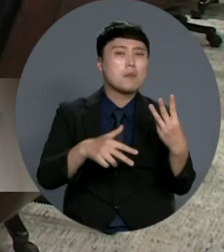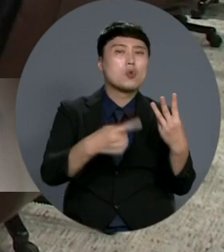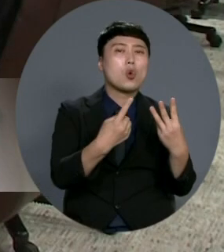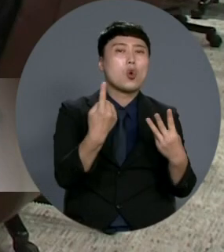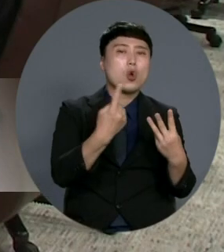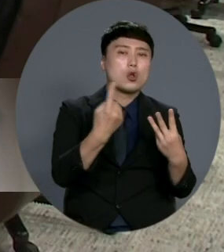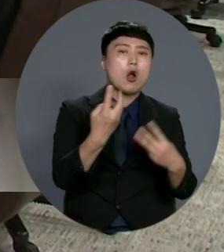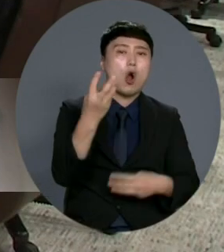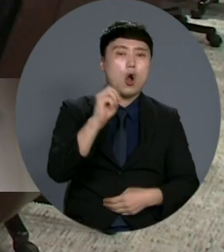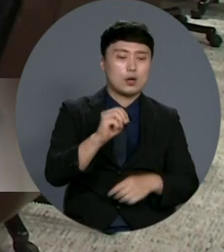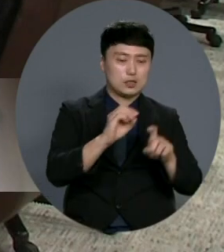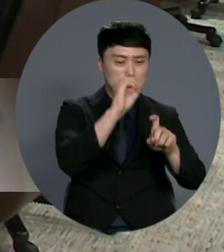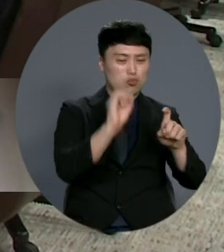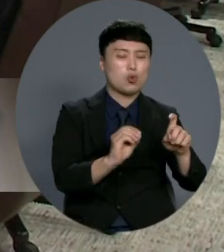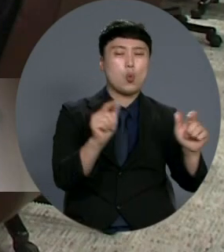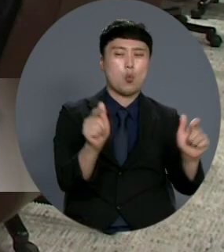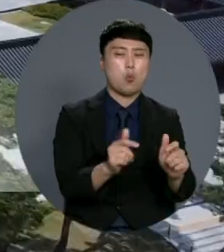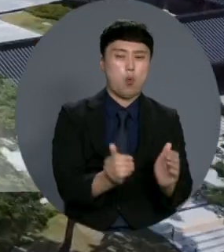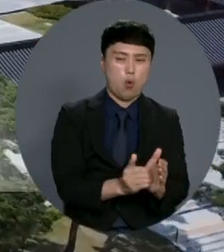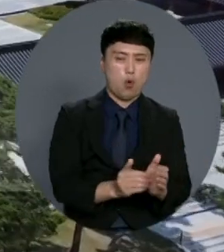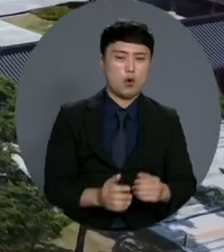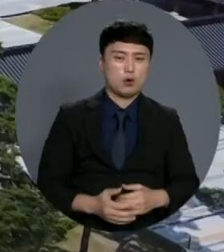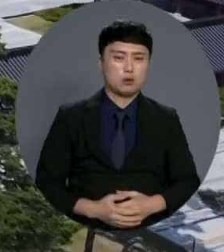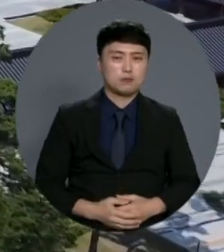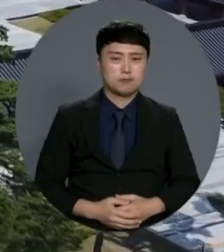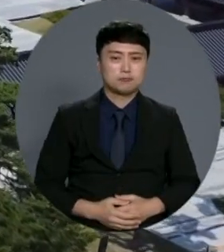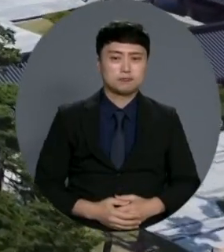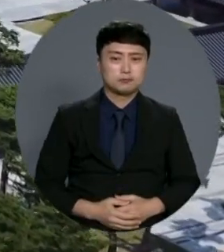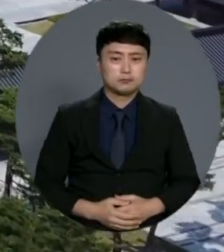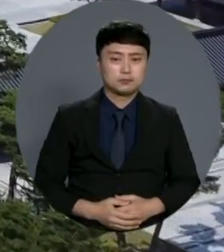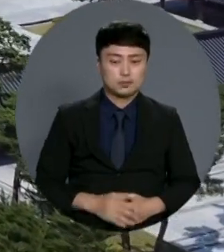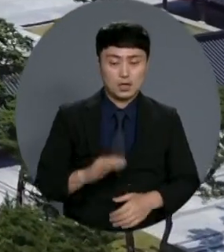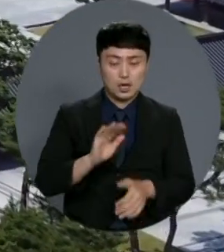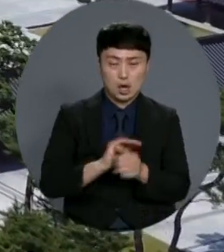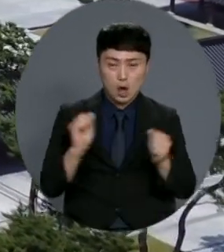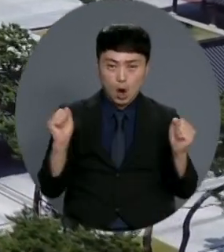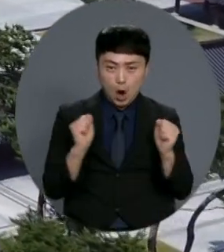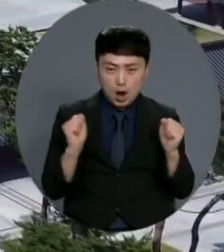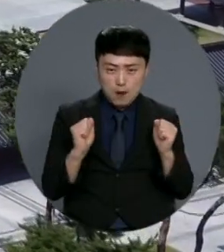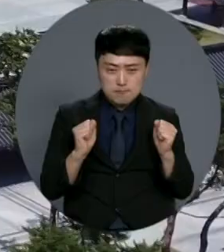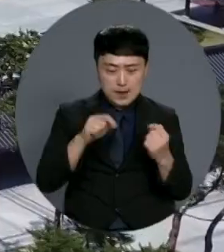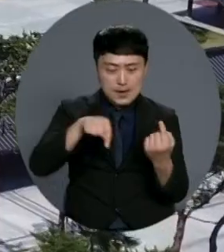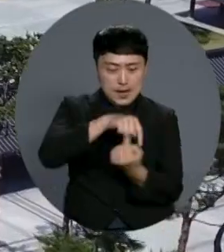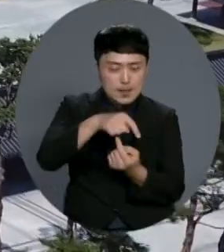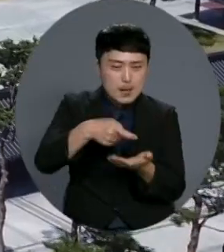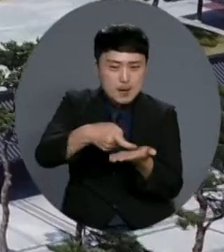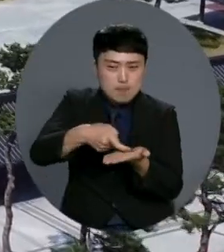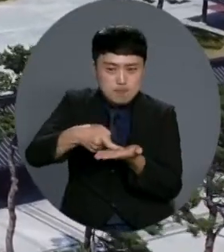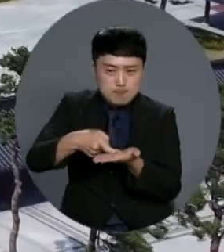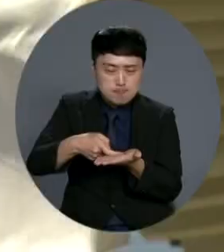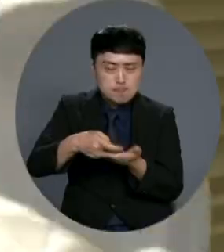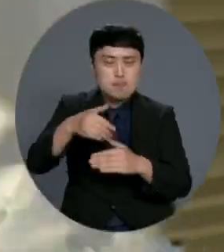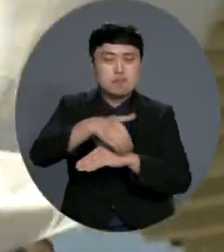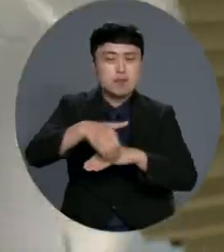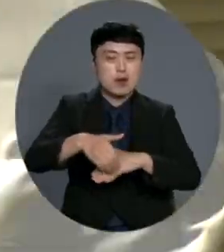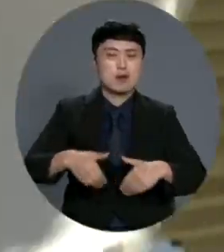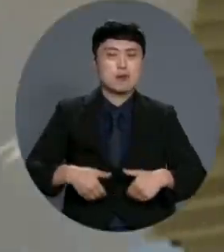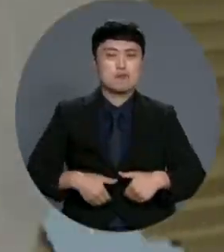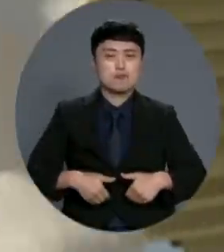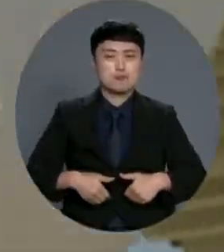10% 가까이 줄었습니다 경상북도가 허리띠를 단단히 졸라매일 수밖에 없는 이유입니다